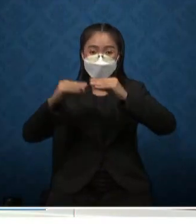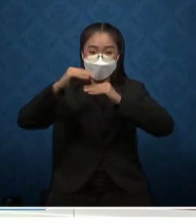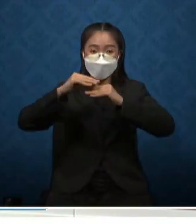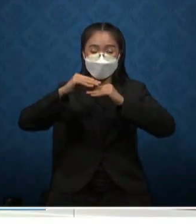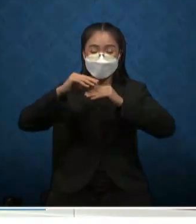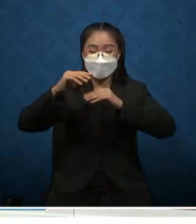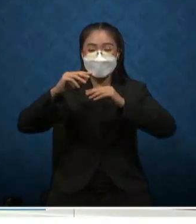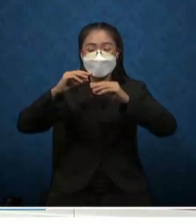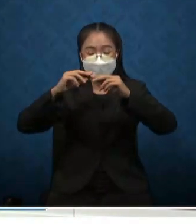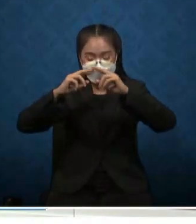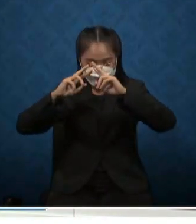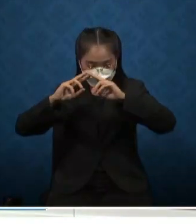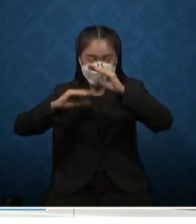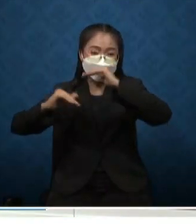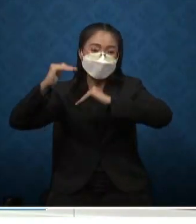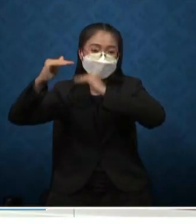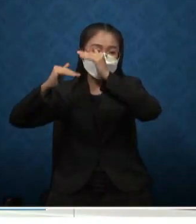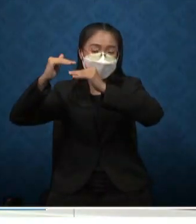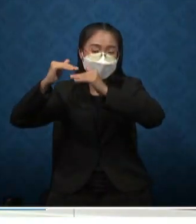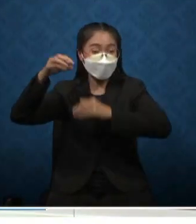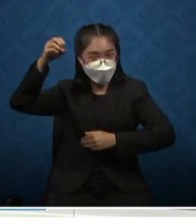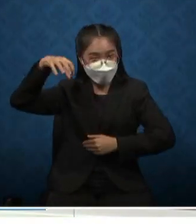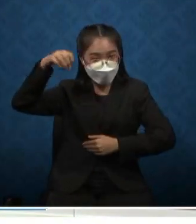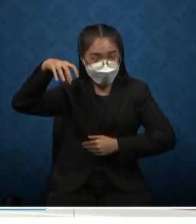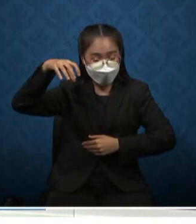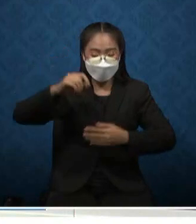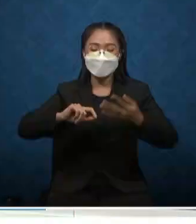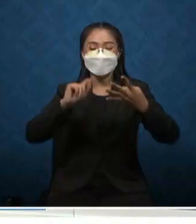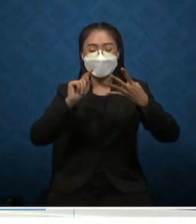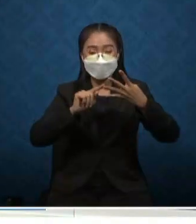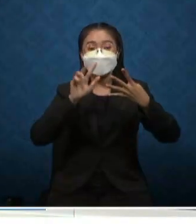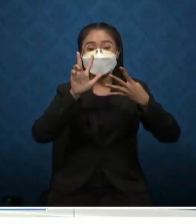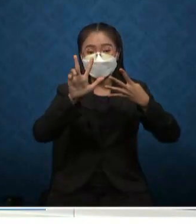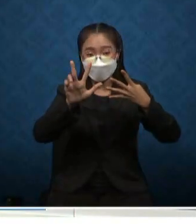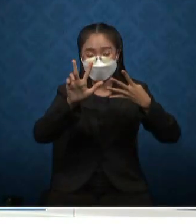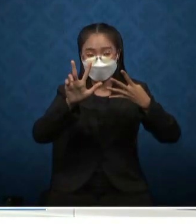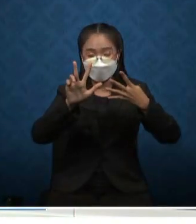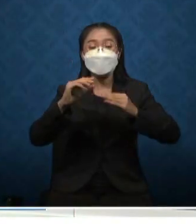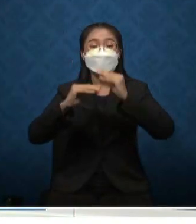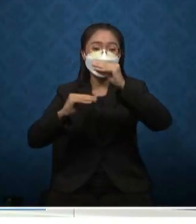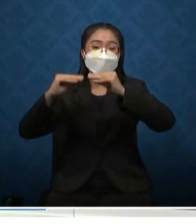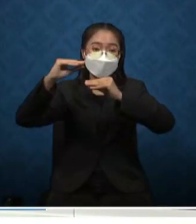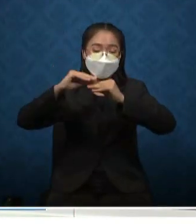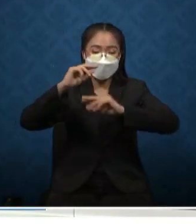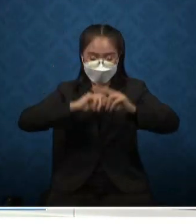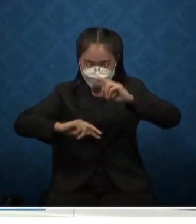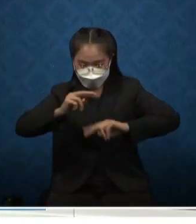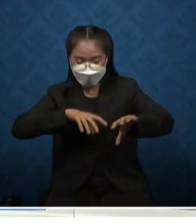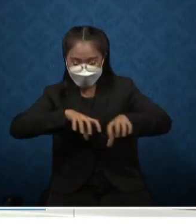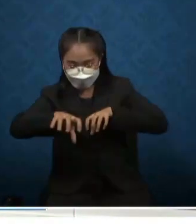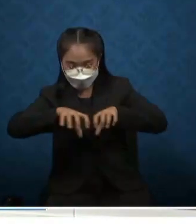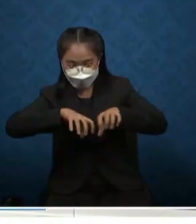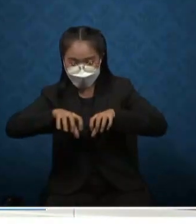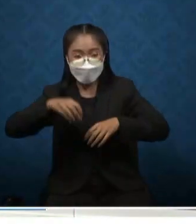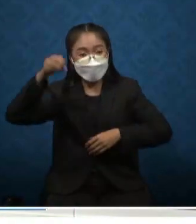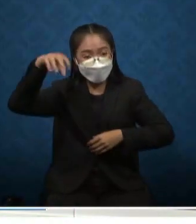ภาษาอังกฤษไมโครก3โครงการระบบบริหารจัดการพลังงานในพื้นที่เขต